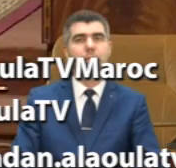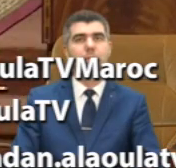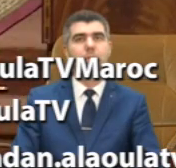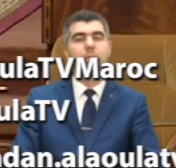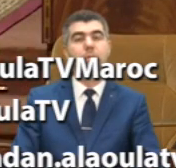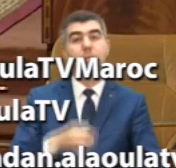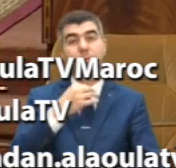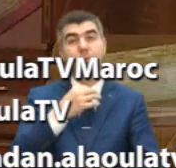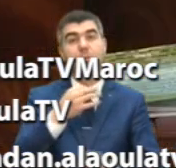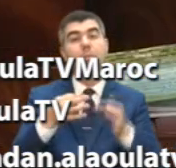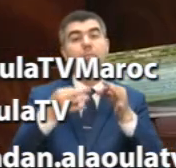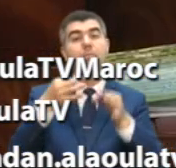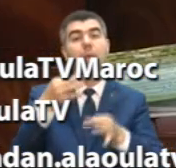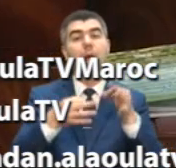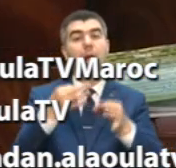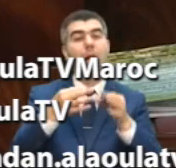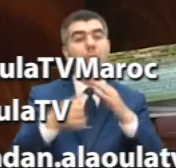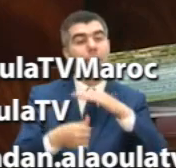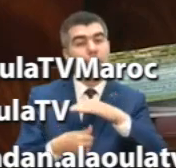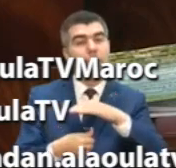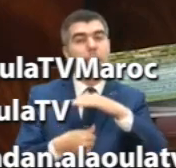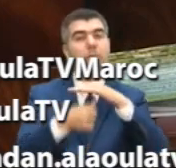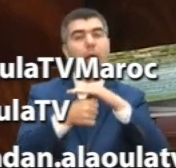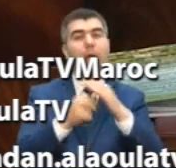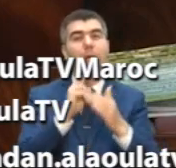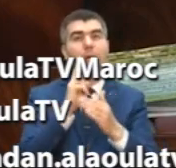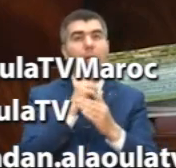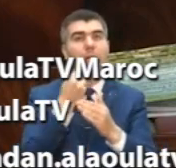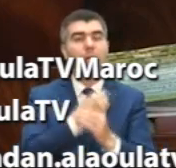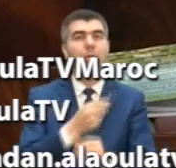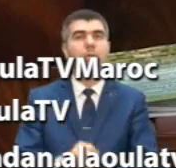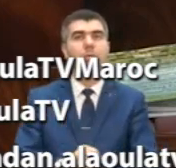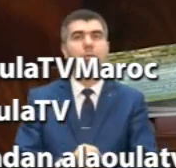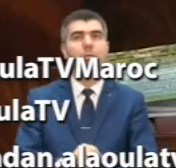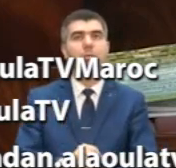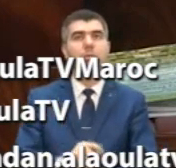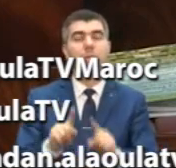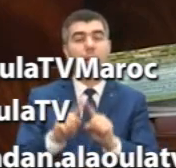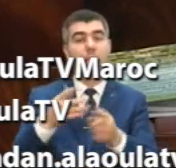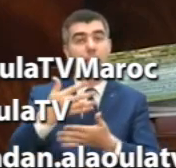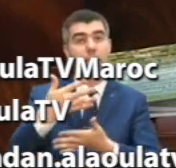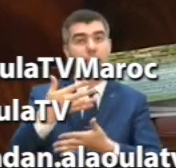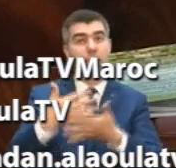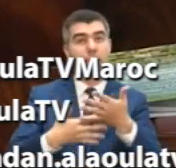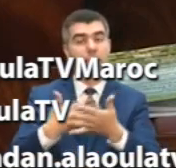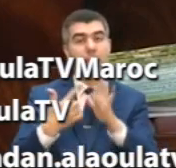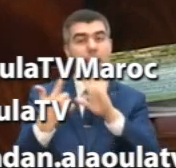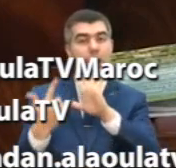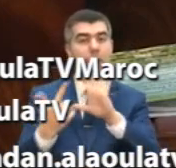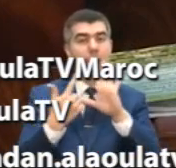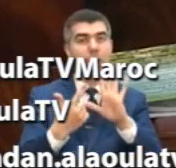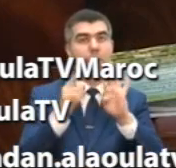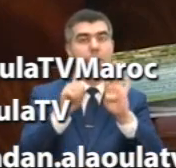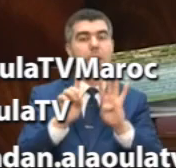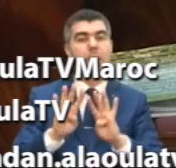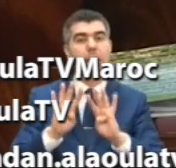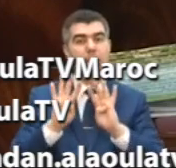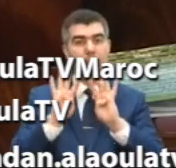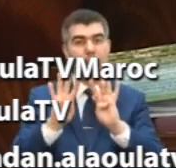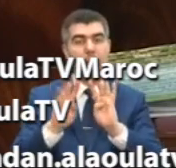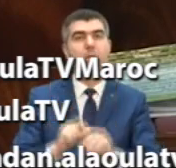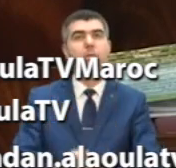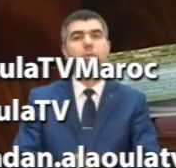ومن المحكمة الدستورية توصل مكتب المجلس بقرار رقم 7718 يقضي برفض الطلب